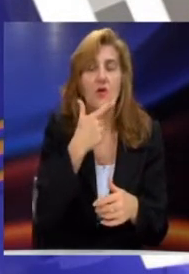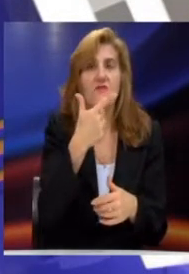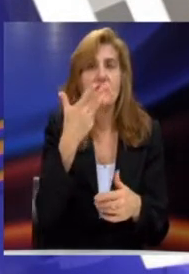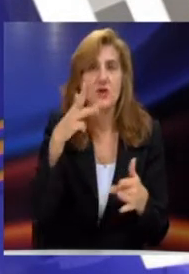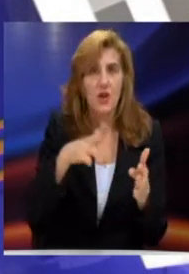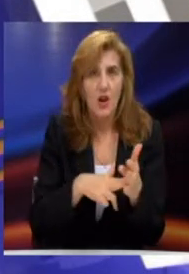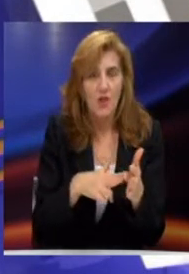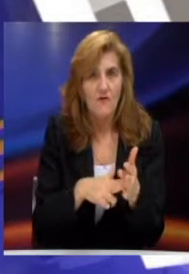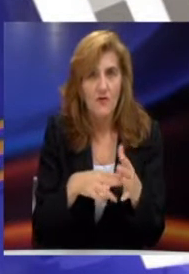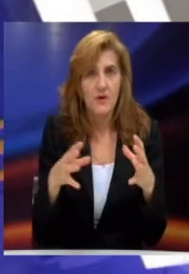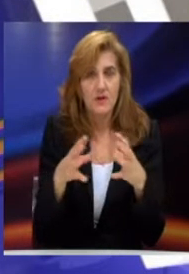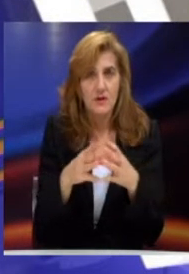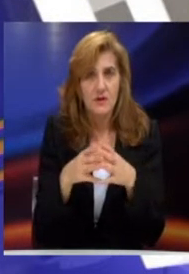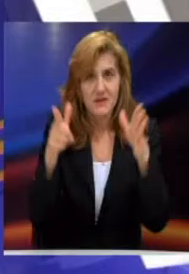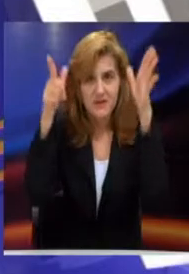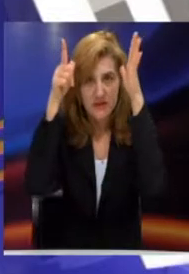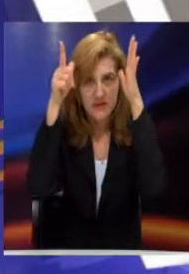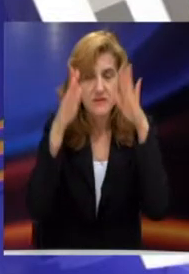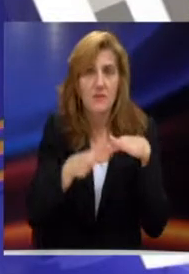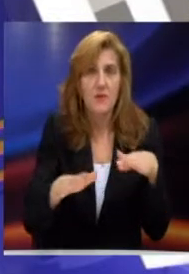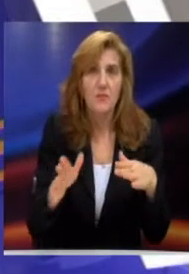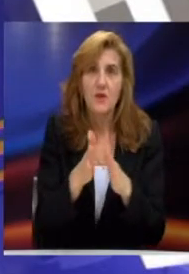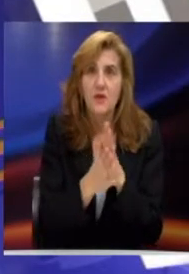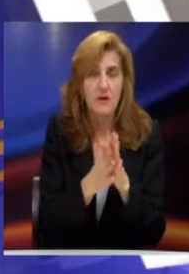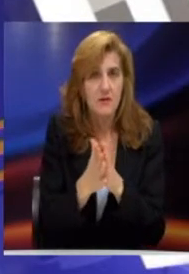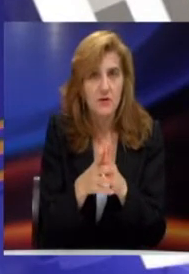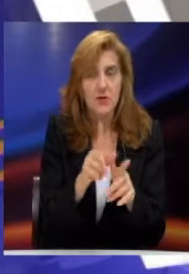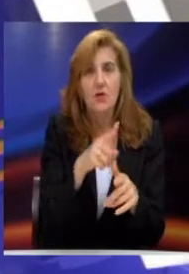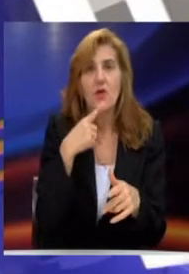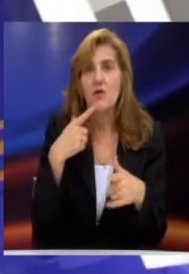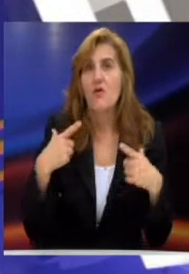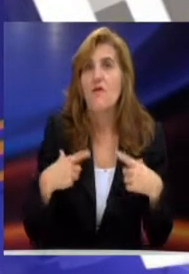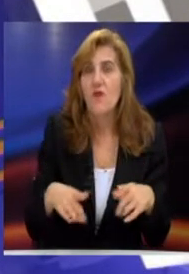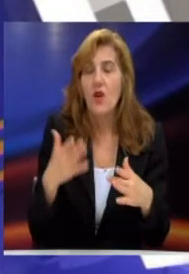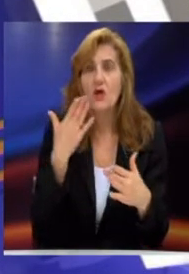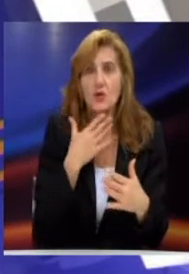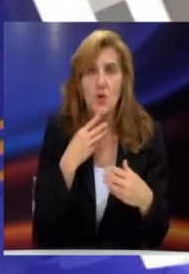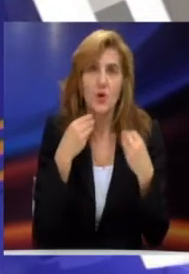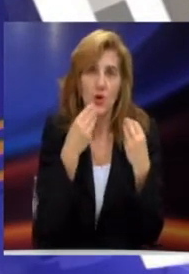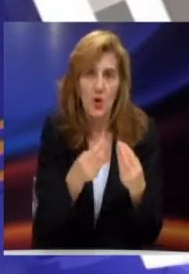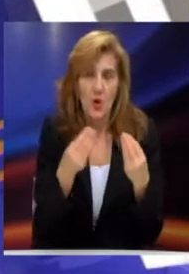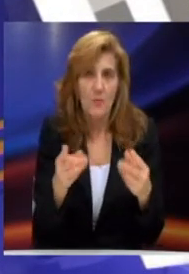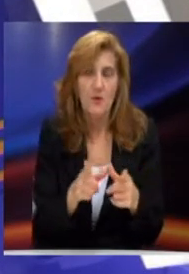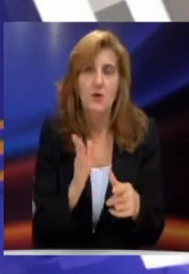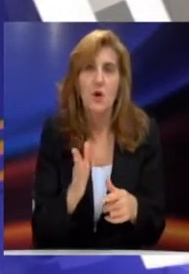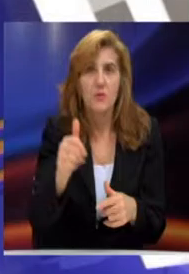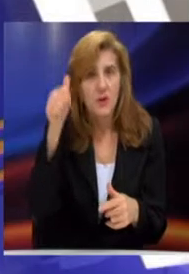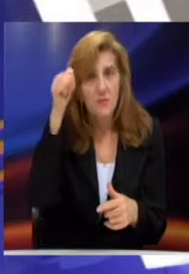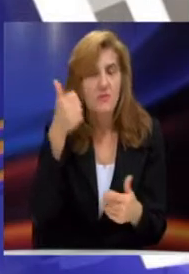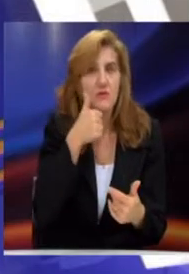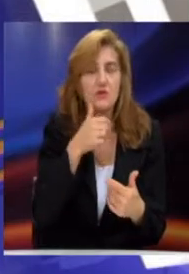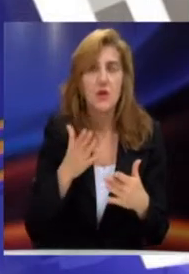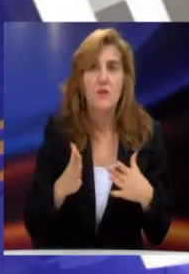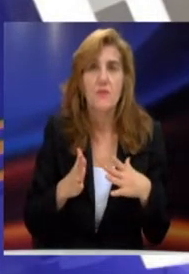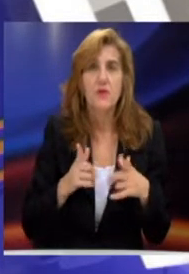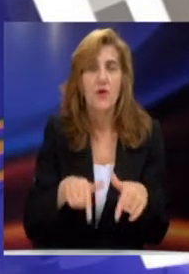24. novembra, a učenici 7. B razreda sa kojima smo razgovarali kažu da vole svoju školu i objašnjavaju budućim prvacima šta